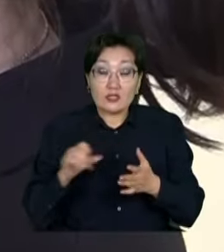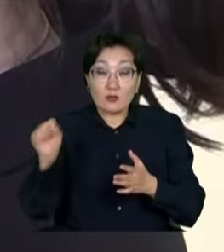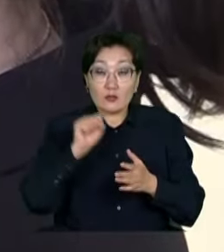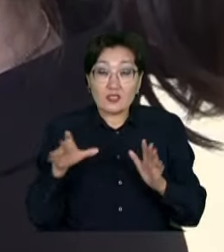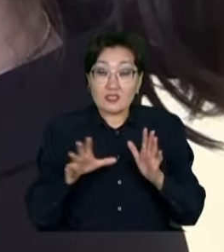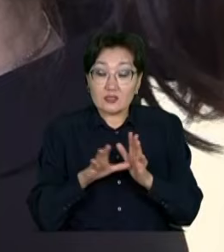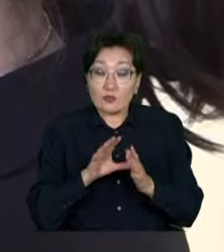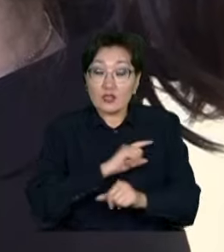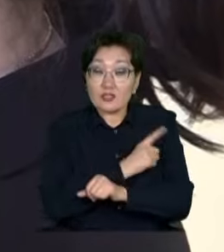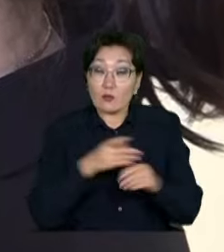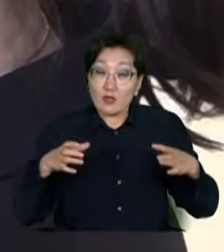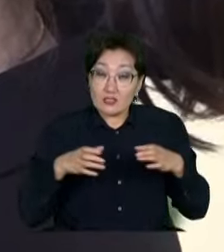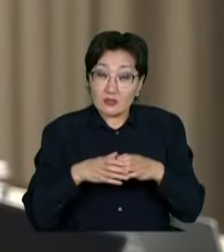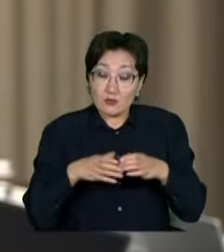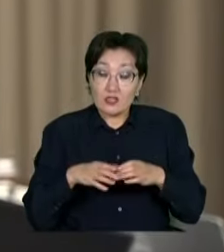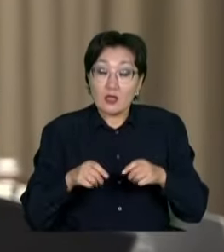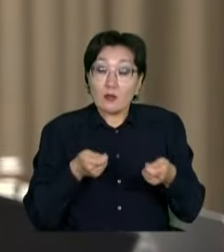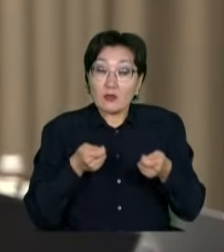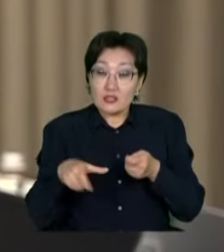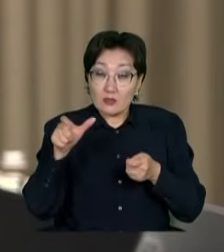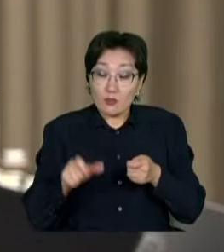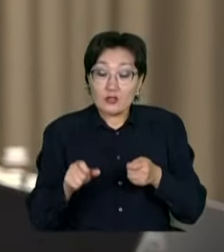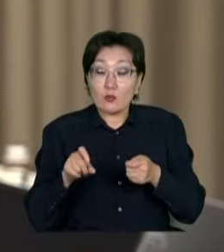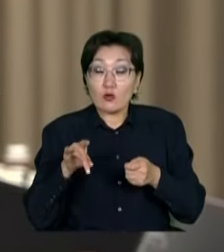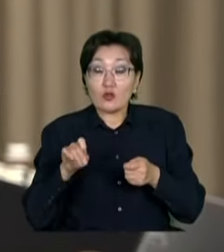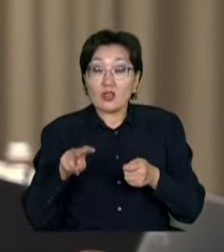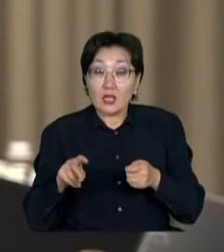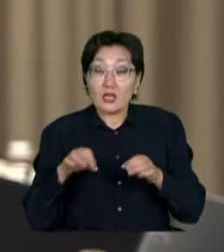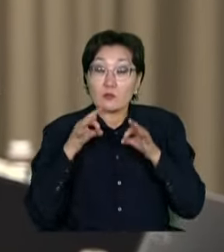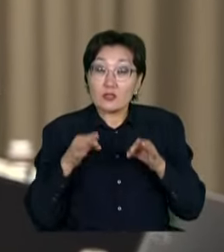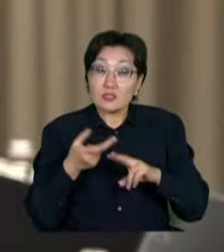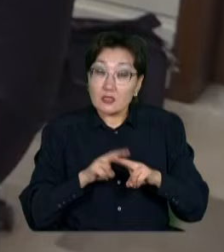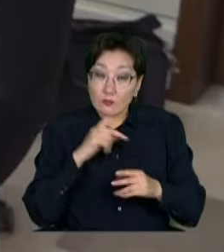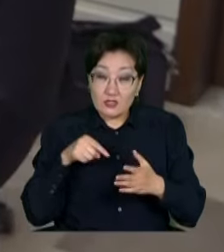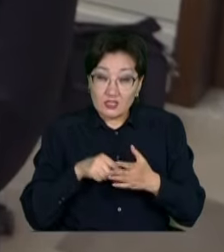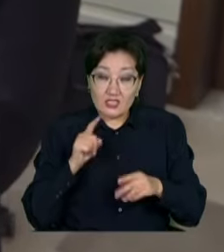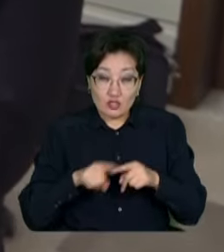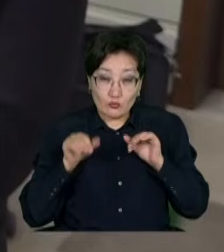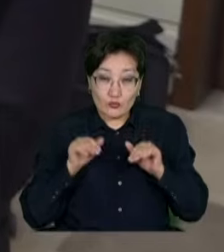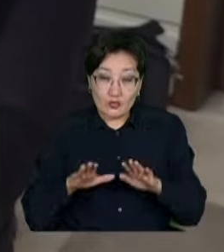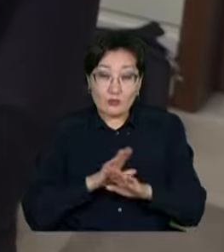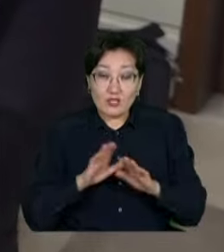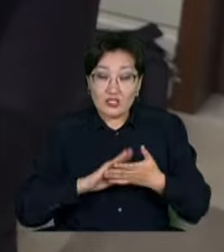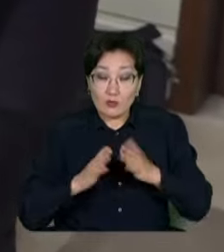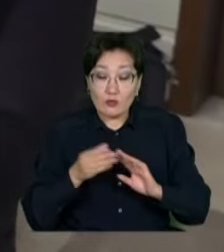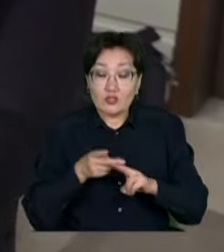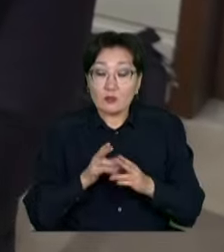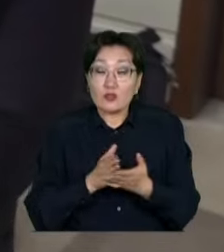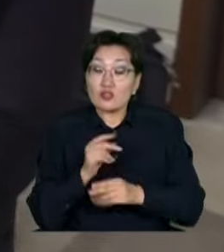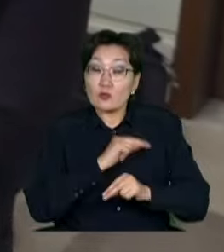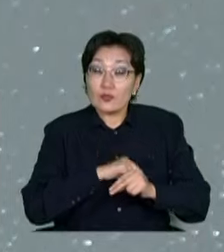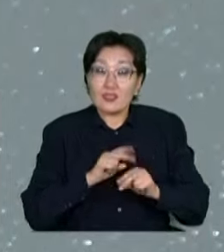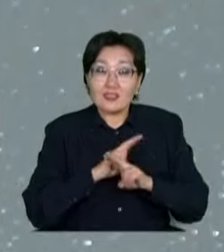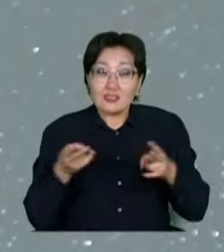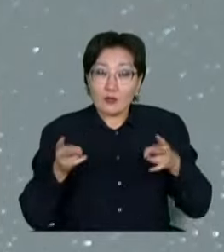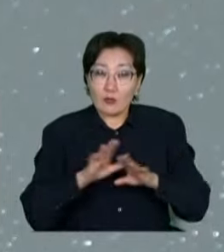электр энергетикалық корпорациясының басқарма төрағасы Бағдат Орал айтуынша, аталған мәселені тездетіп шешпесе, бұл бағытта қызмет ететін